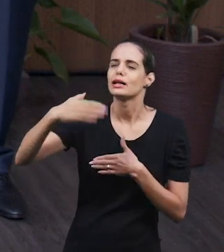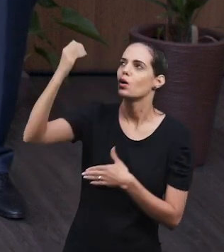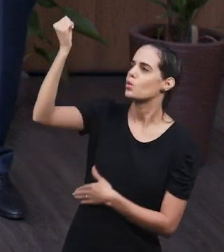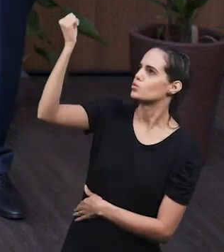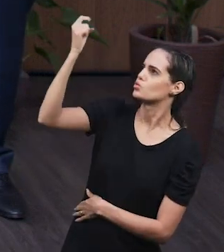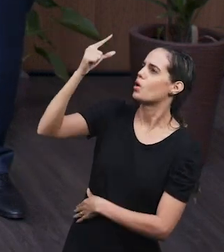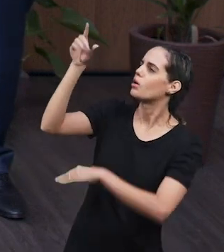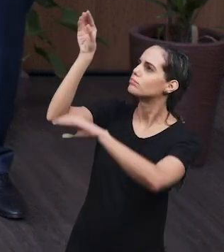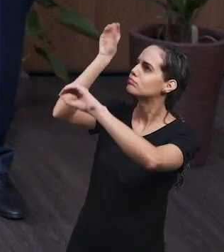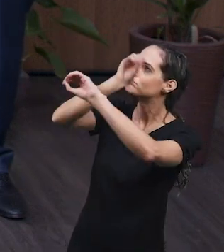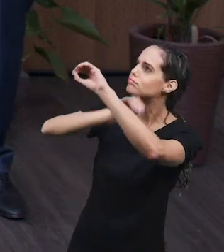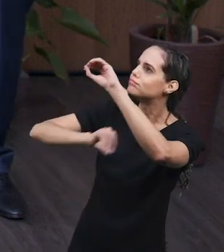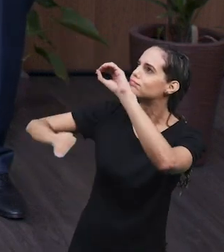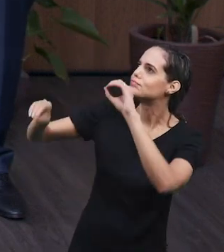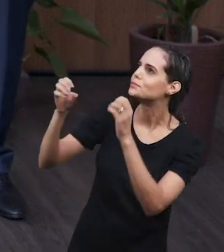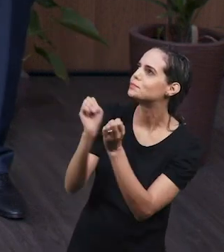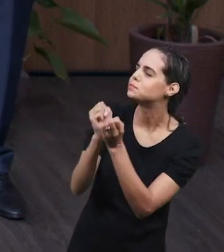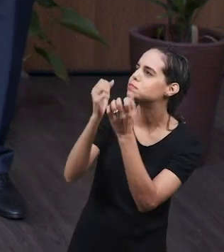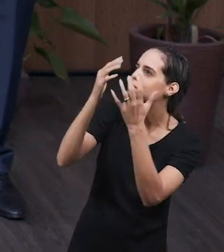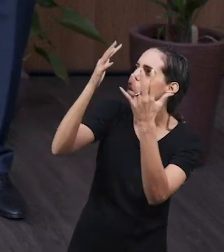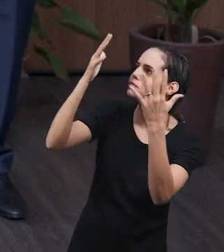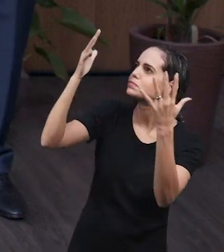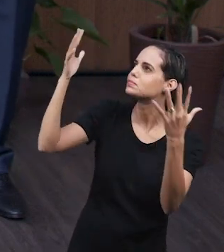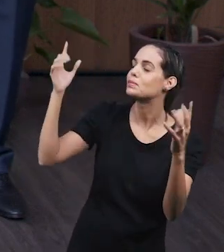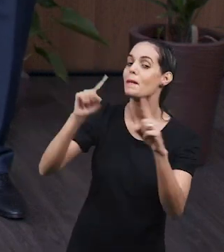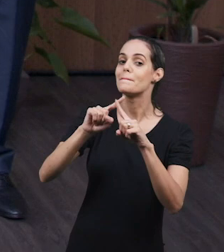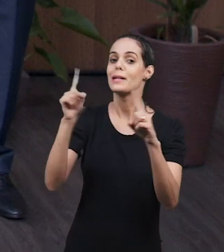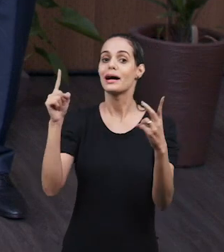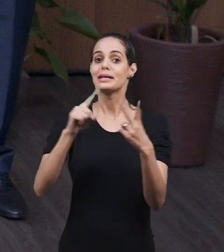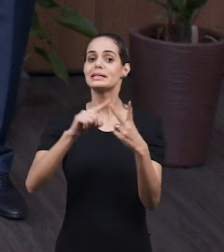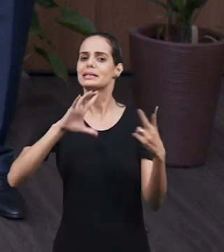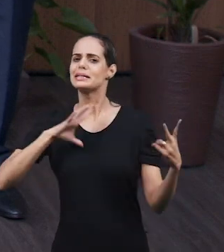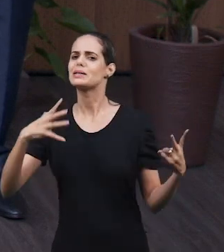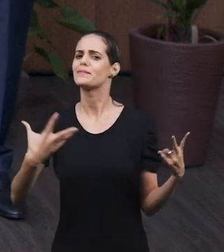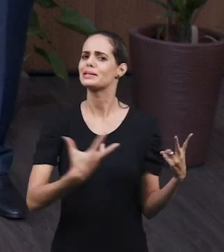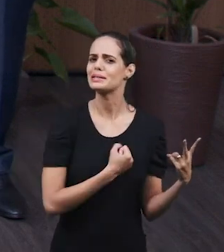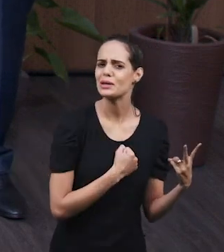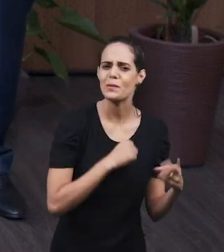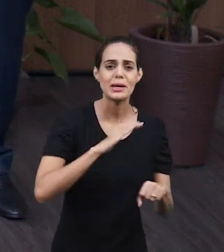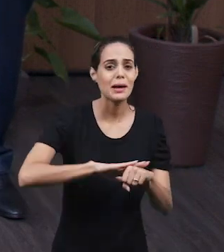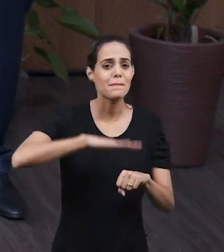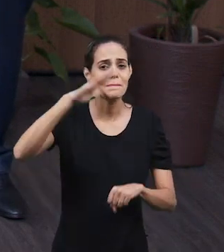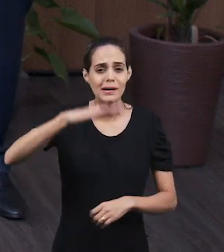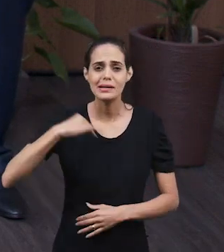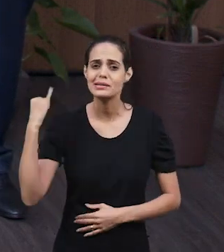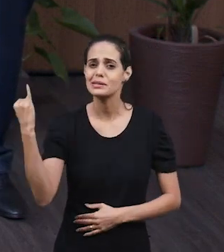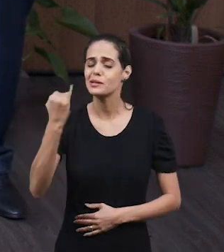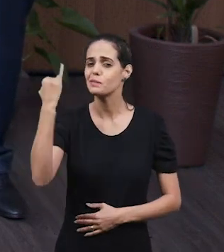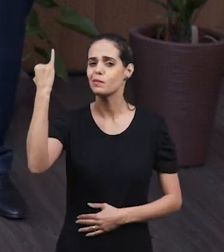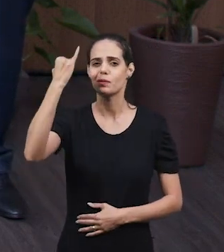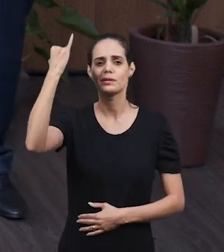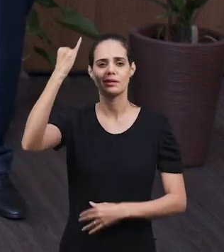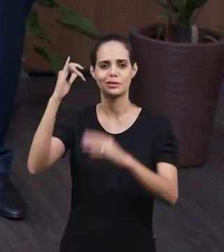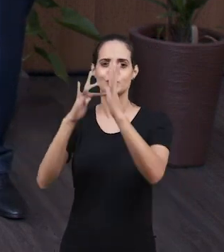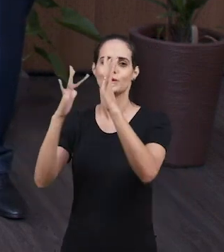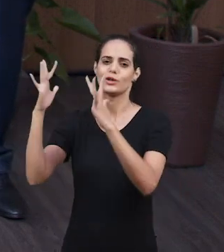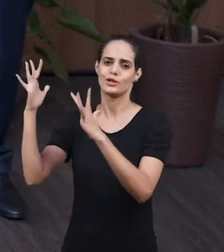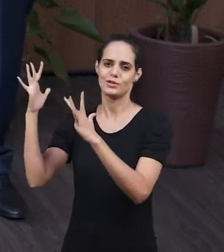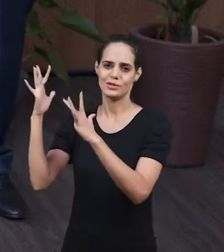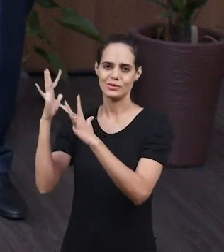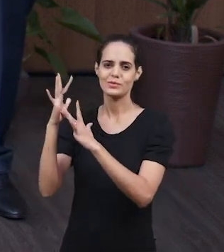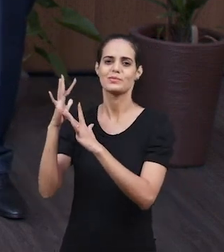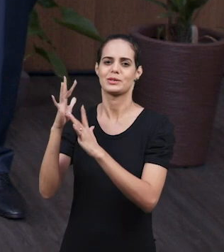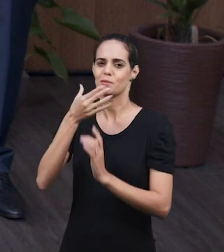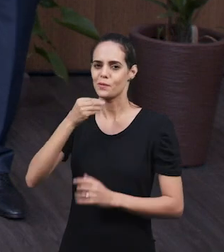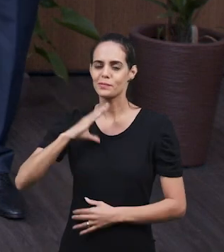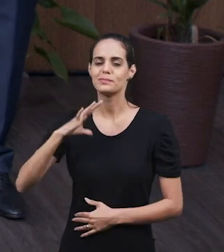de l'univers créateur et à travers le salut, la lumière du soleil de la justice qui est le Seigneur